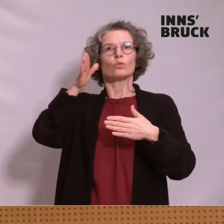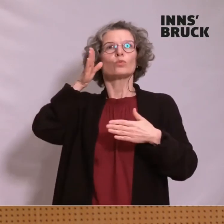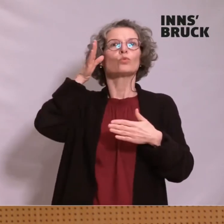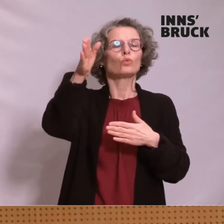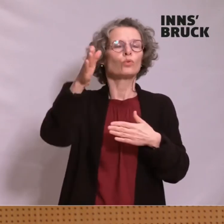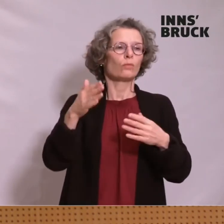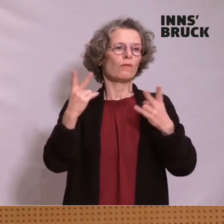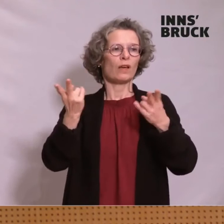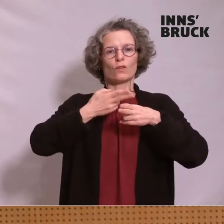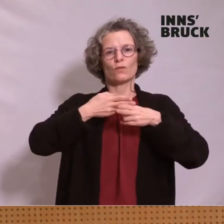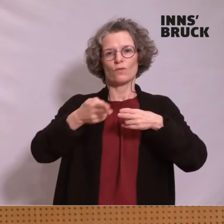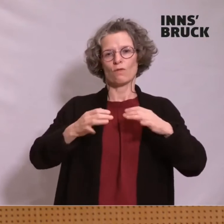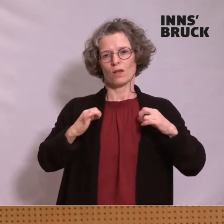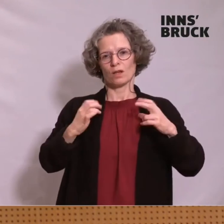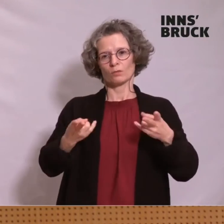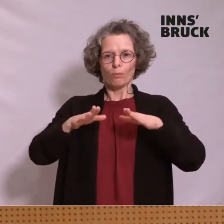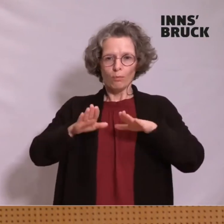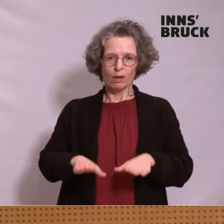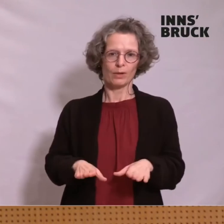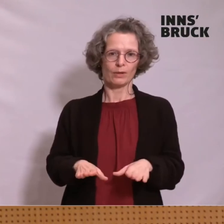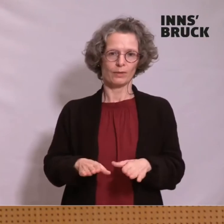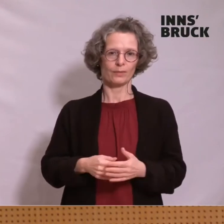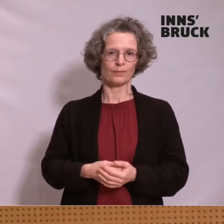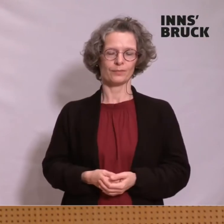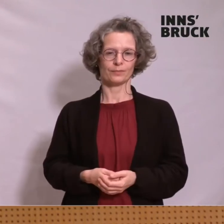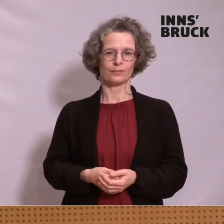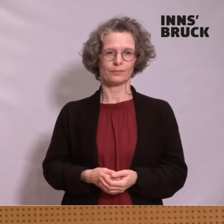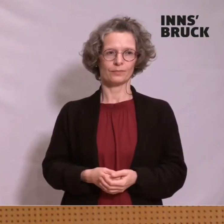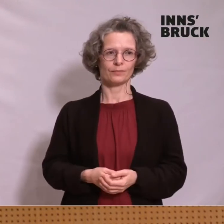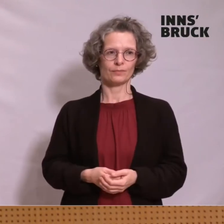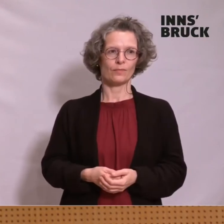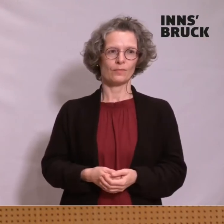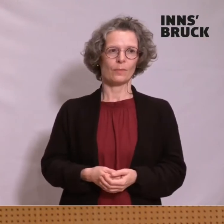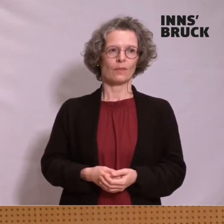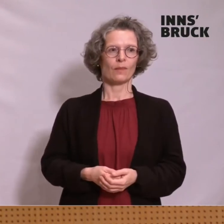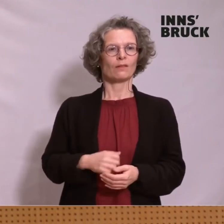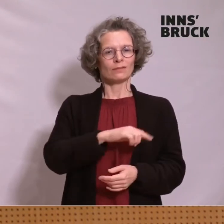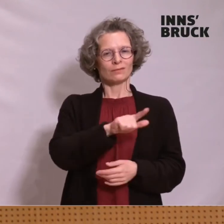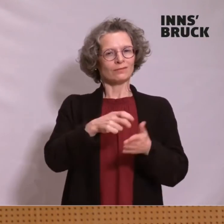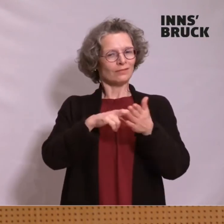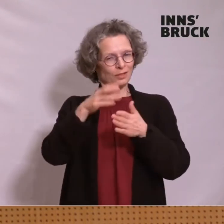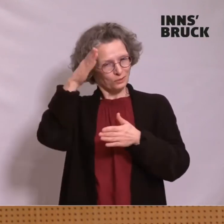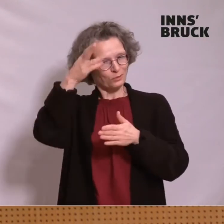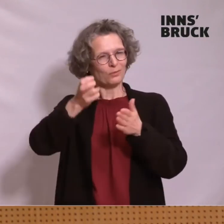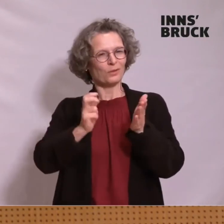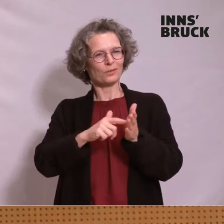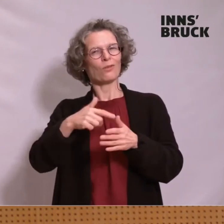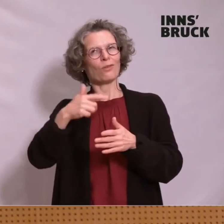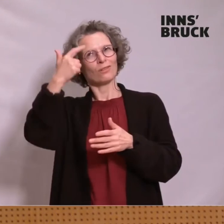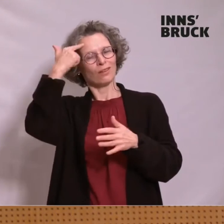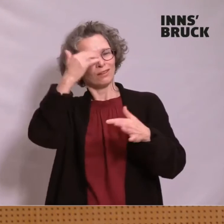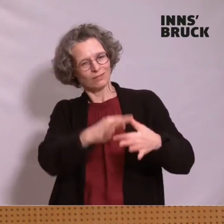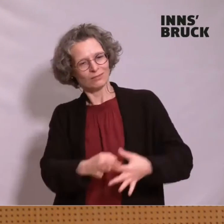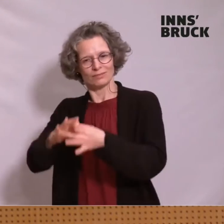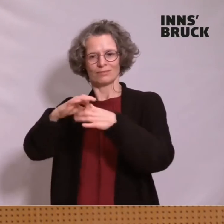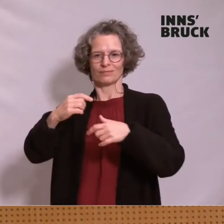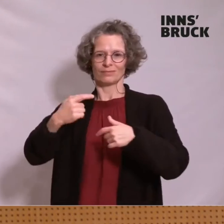wertvoll für Innsbruck sein. Sie werden noch an meine Worte denken, sofern sie es für sich